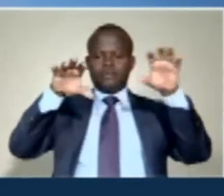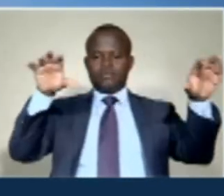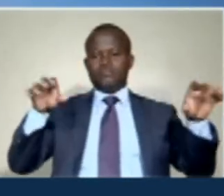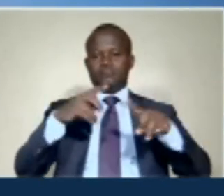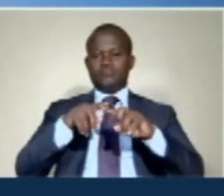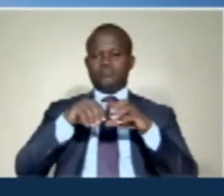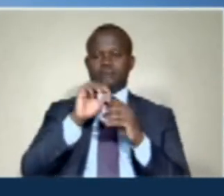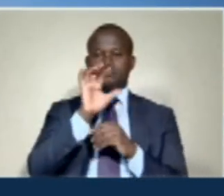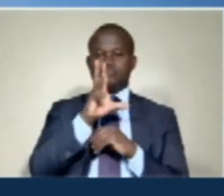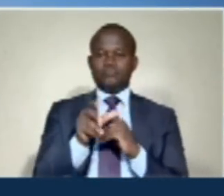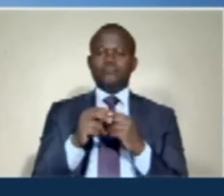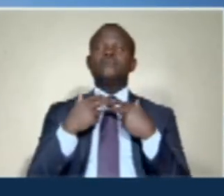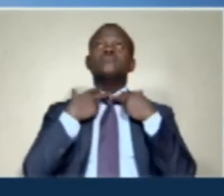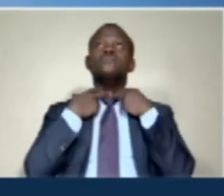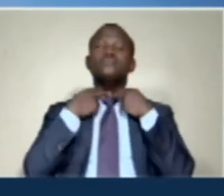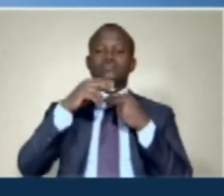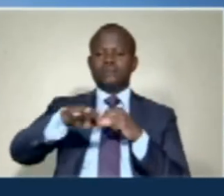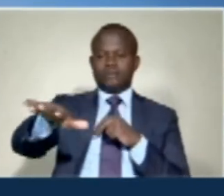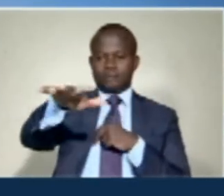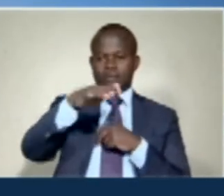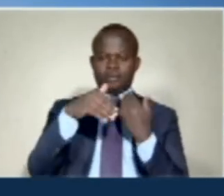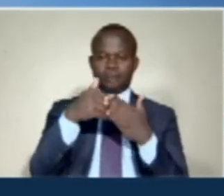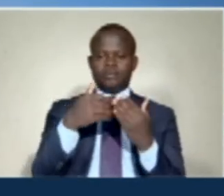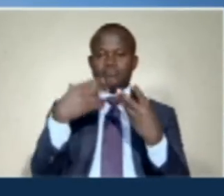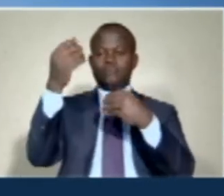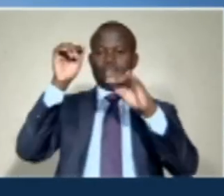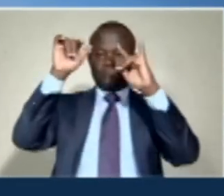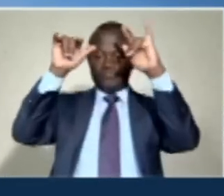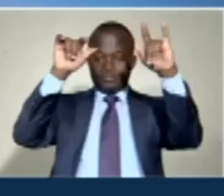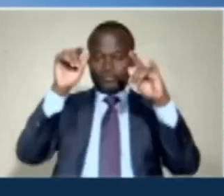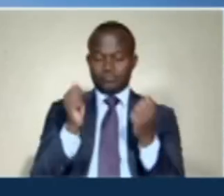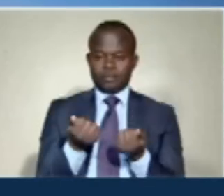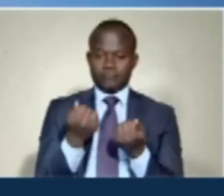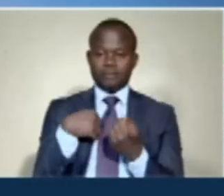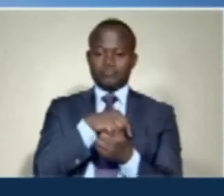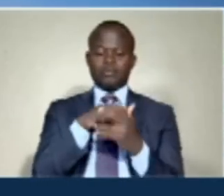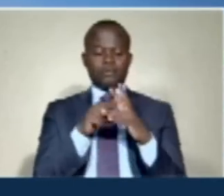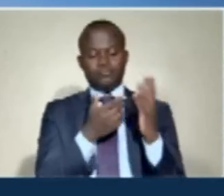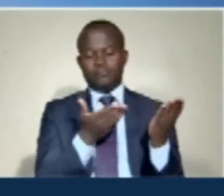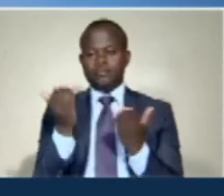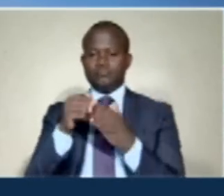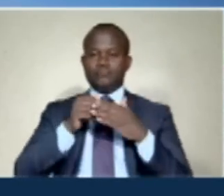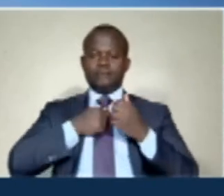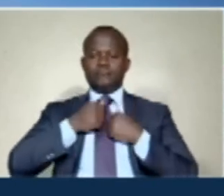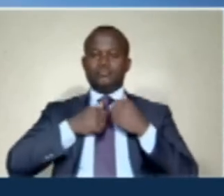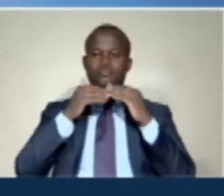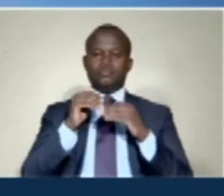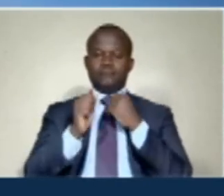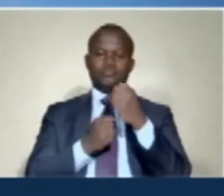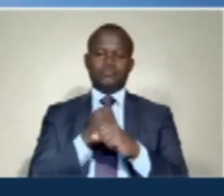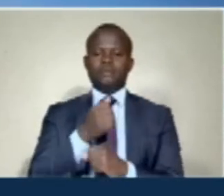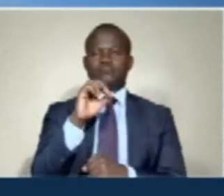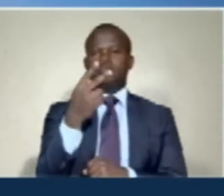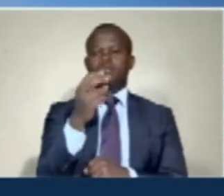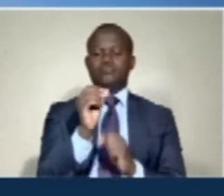bya Afurika baheze muri Libya berekezaga i Burayi. Twatangiye kubakira mu Rwanda rero muri